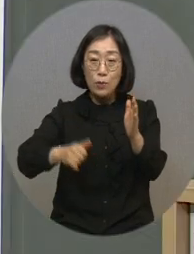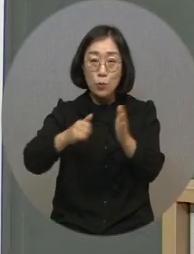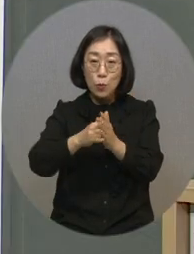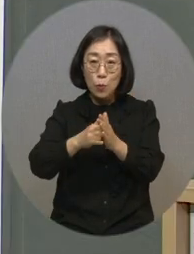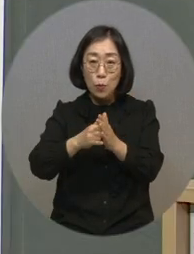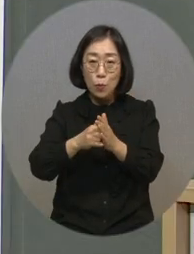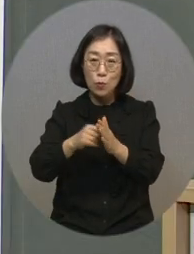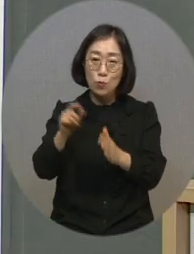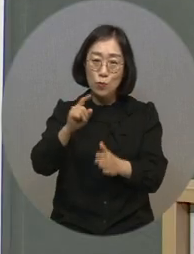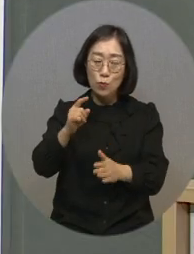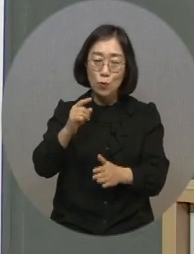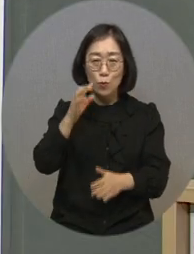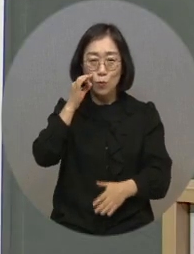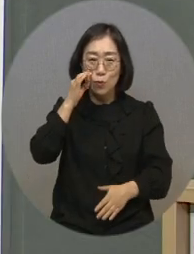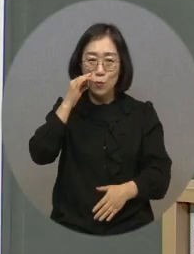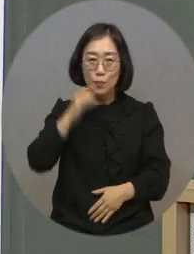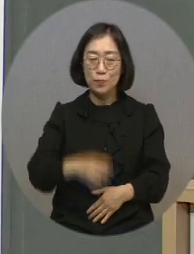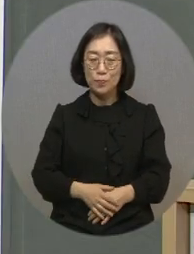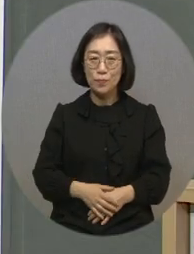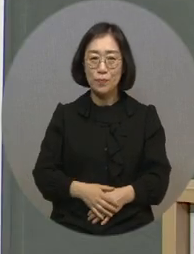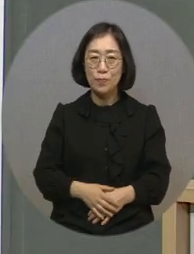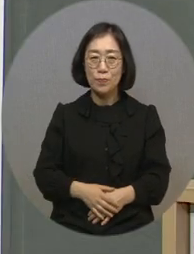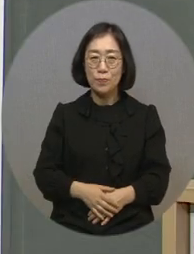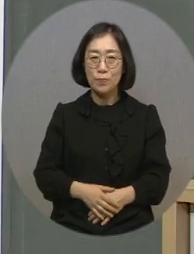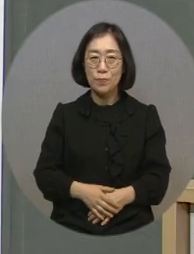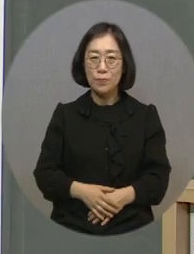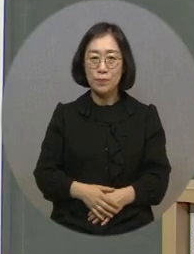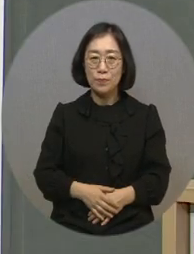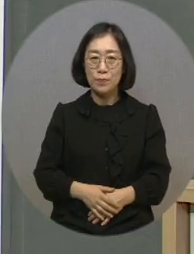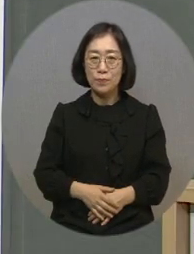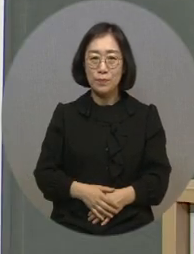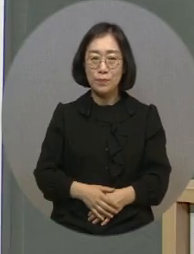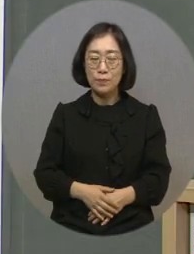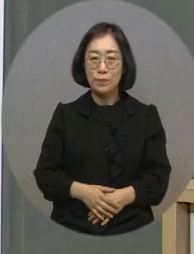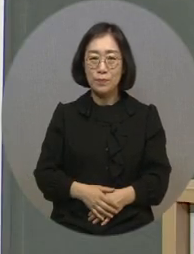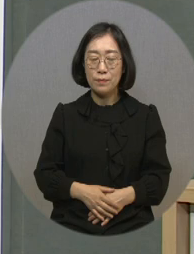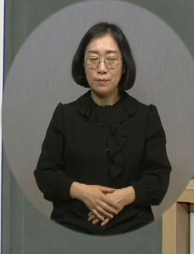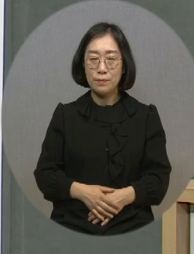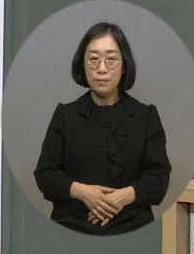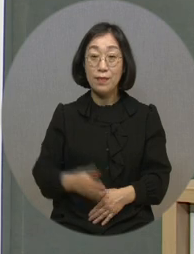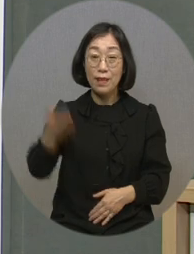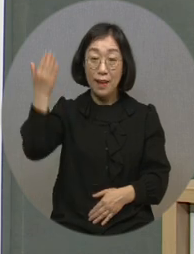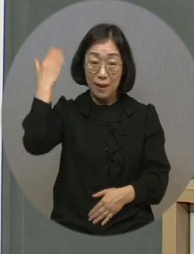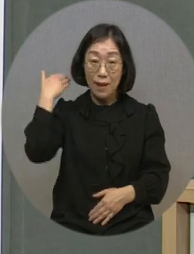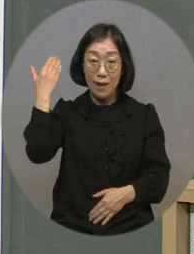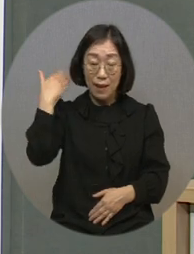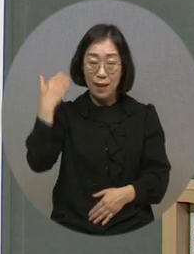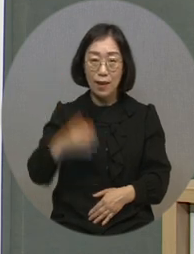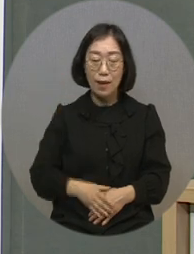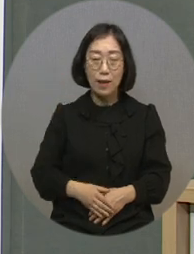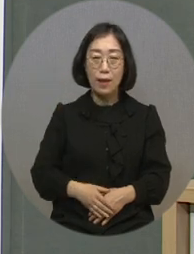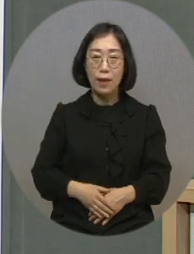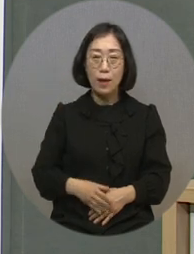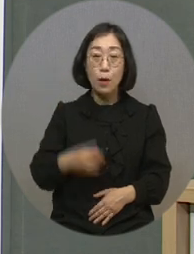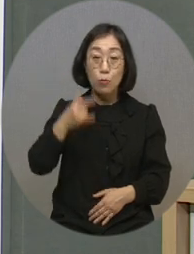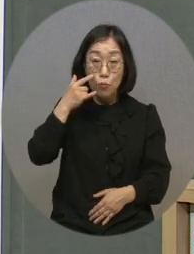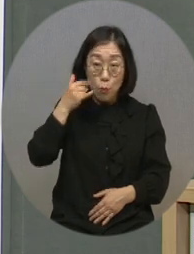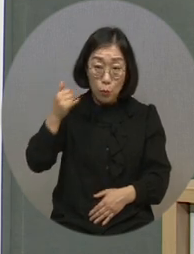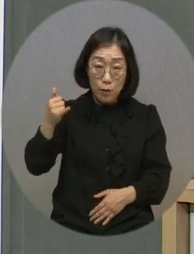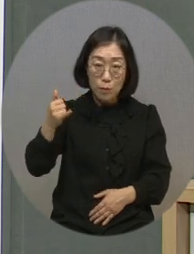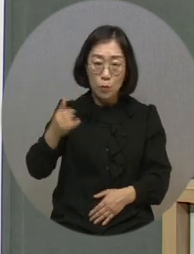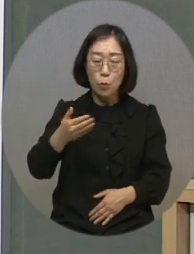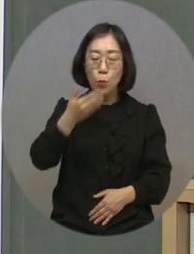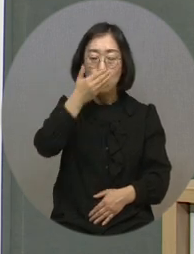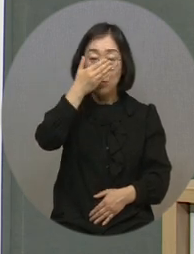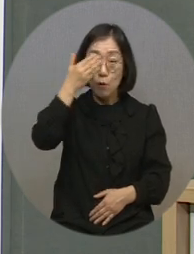제가 알고 싶어서 몇 가지 좀 여쭤보고 싶은데, 그 당시 물론 부모님도